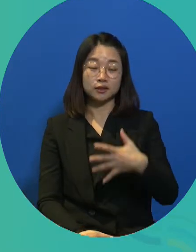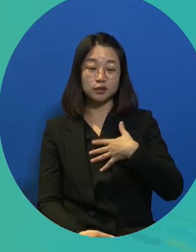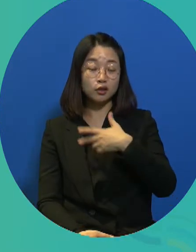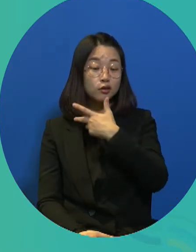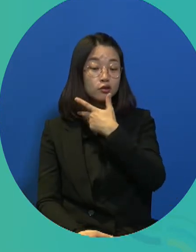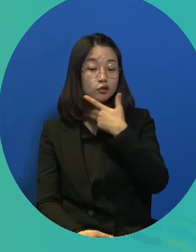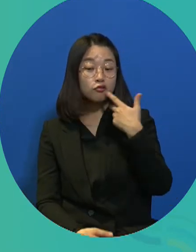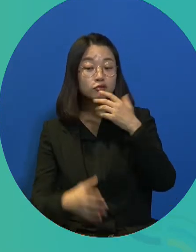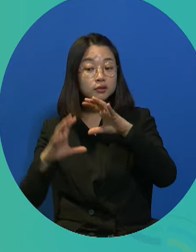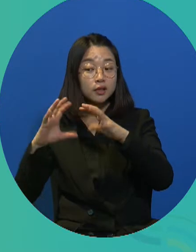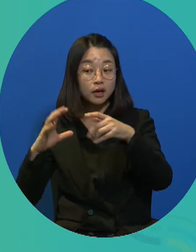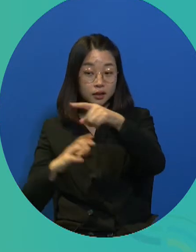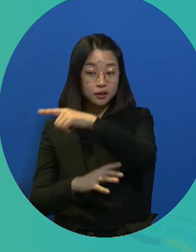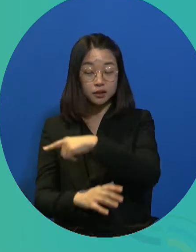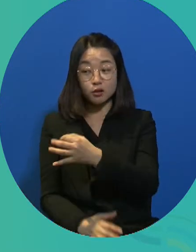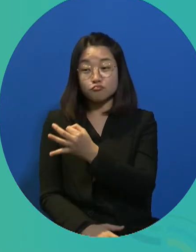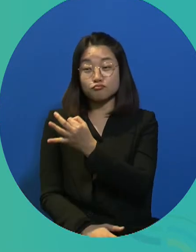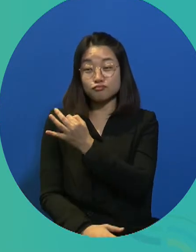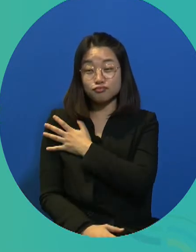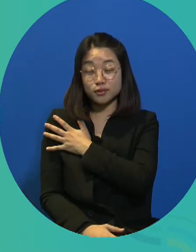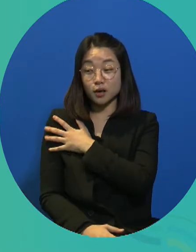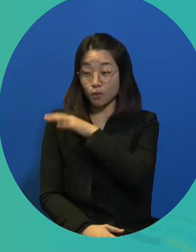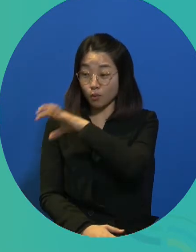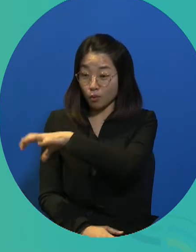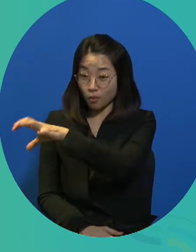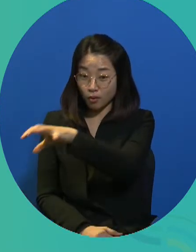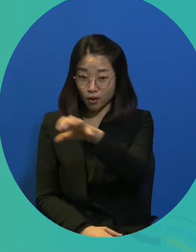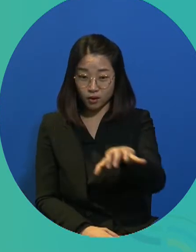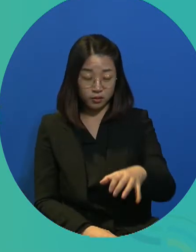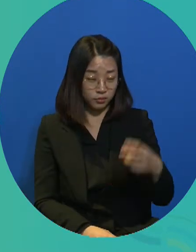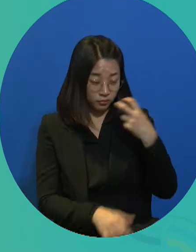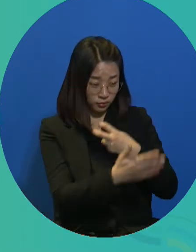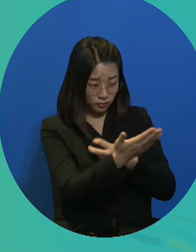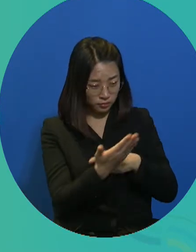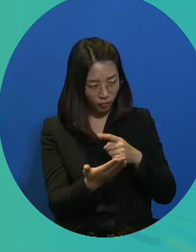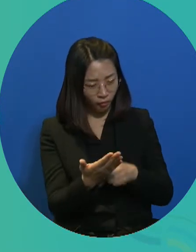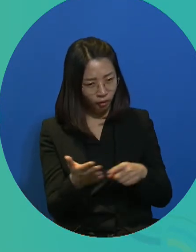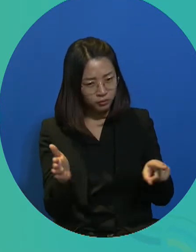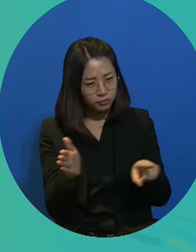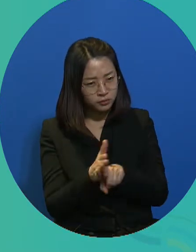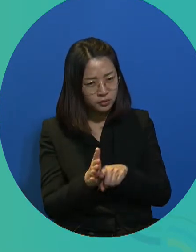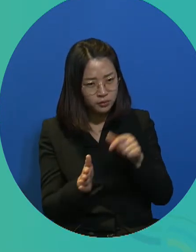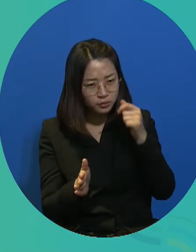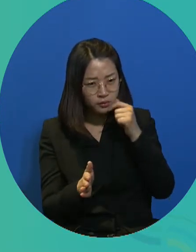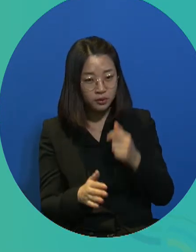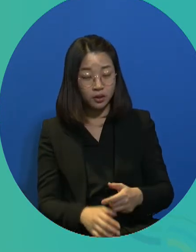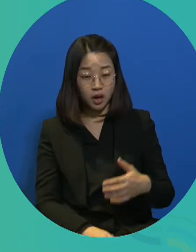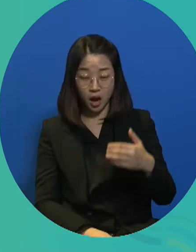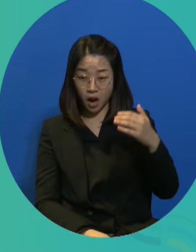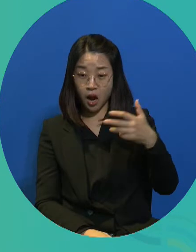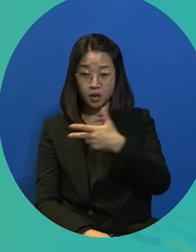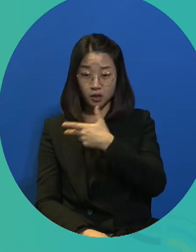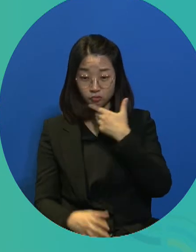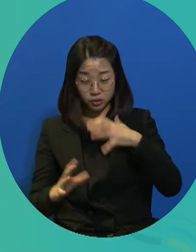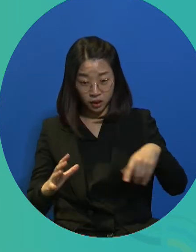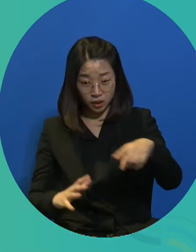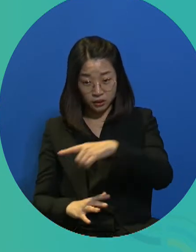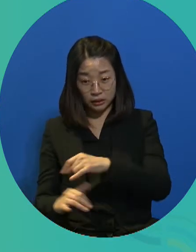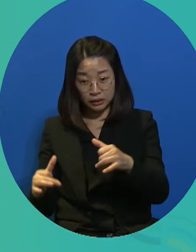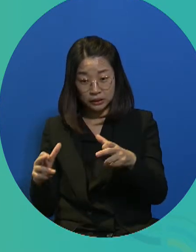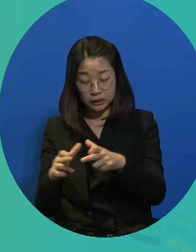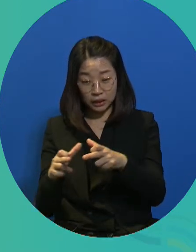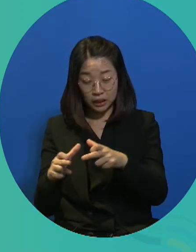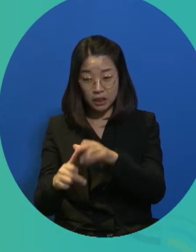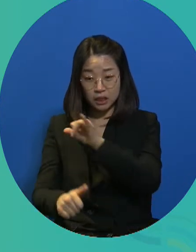특히 부유한 지역은 이런 조사 보고서 결과를 믿지 못했습니다. 우리나라에서 이런 인권 유린 사태가 나타난다는